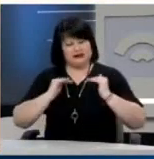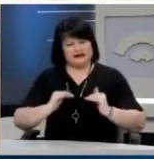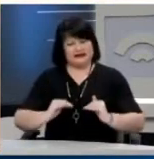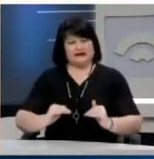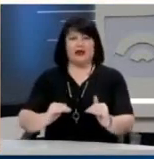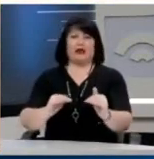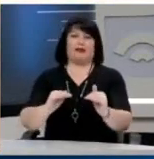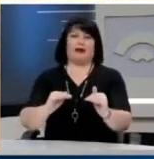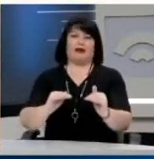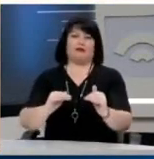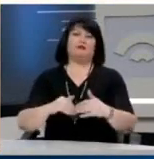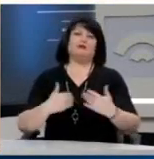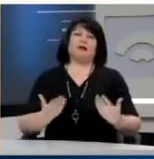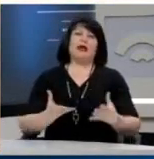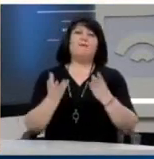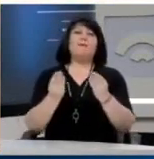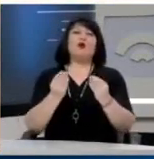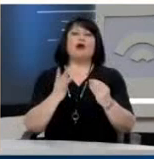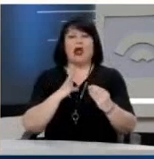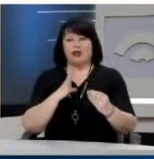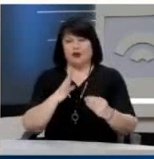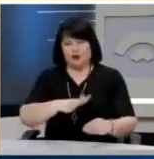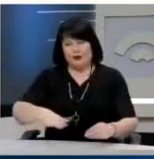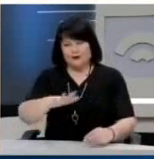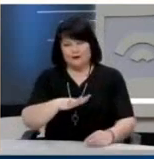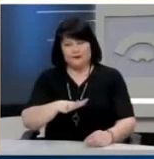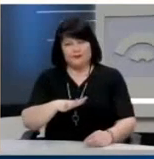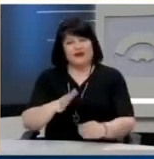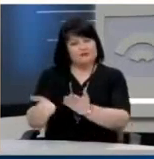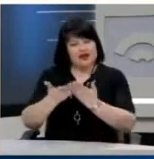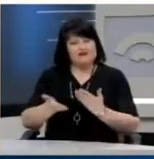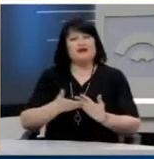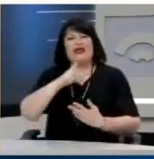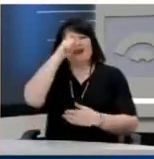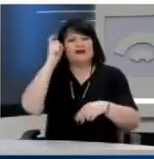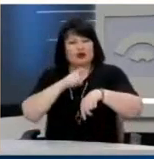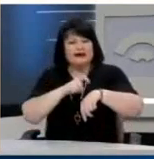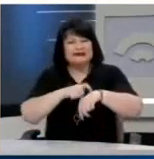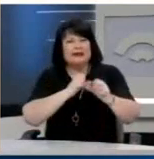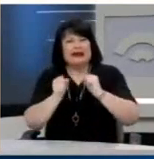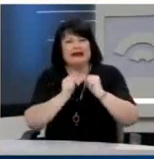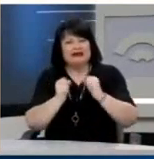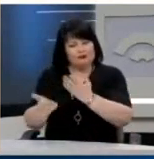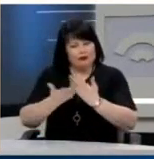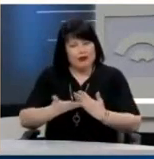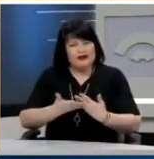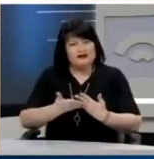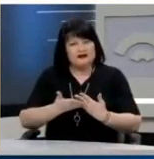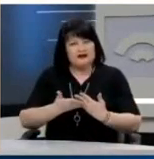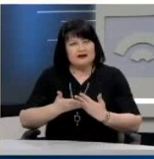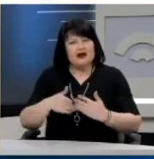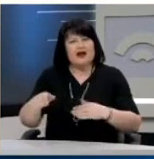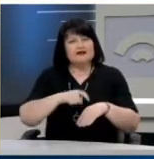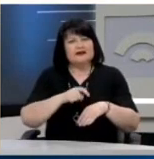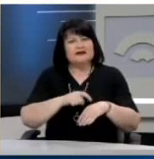σταθερότητα, αλλά και των πολλών, όλων αυτών που έβαλαν πλάτη στις δύσκολες στιγμές της κρίσης, την